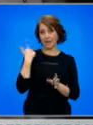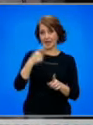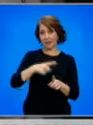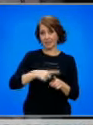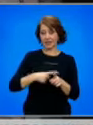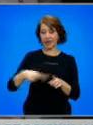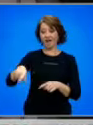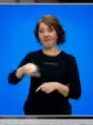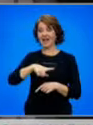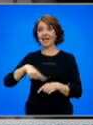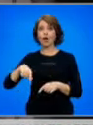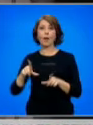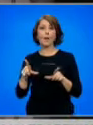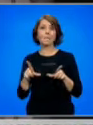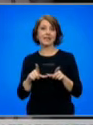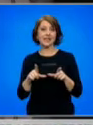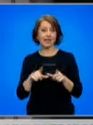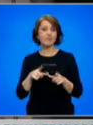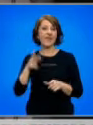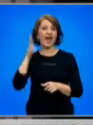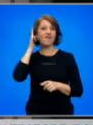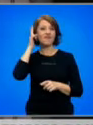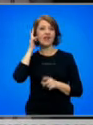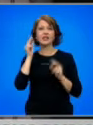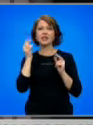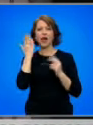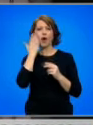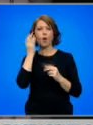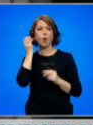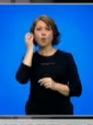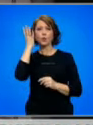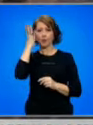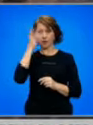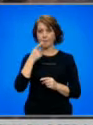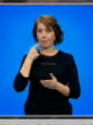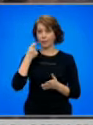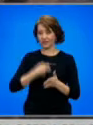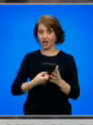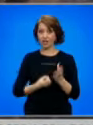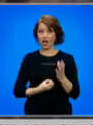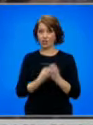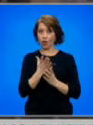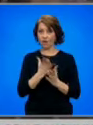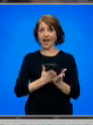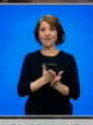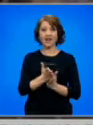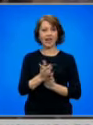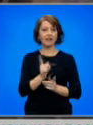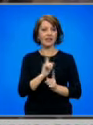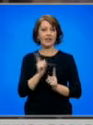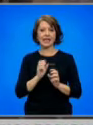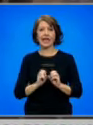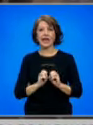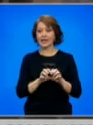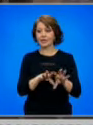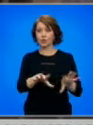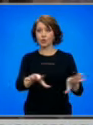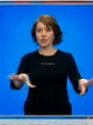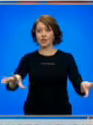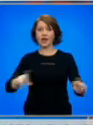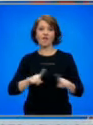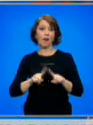Марсилия. Единственото, което френските учени потвърждават на този етап е, че новият вариант не се разпространява бързо.